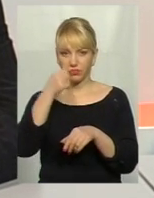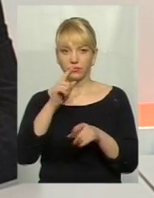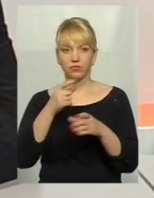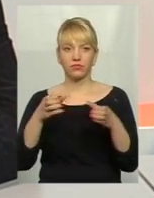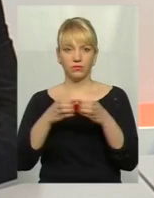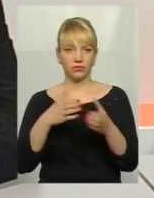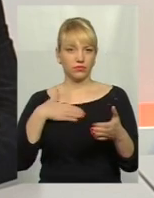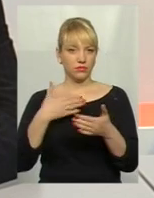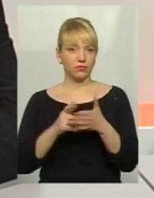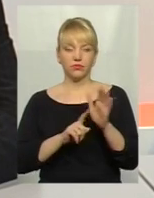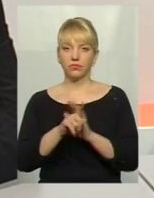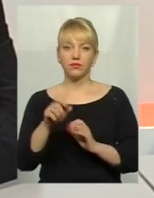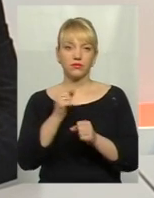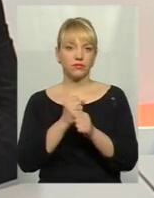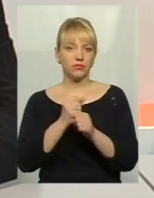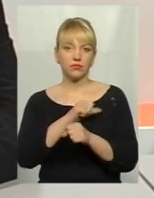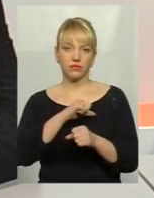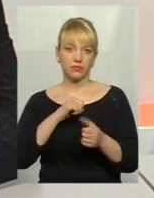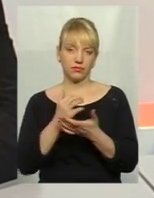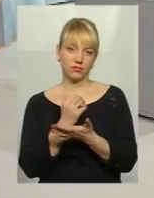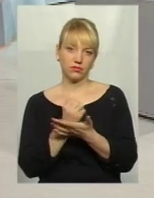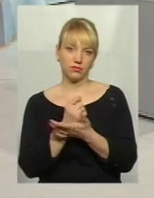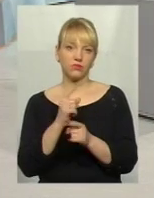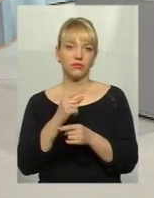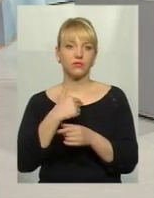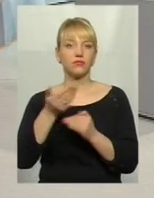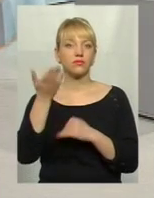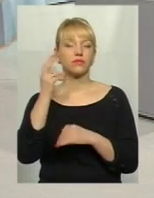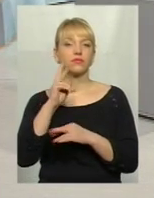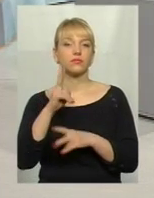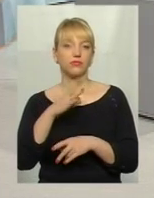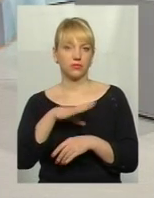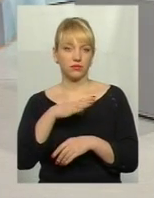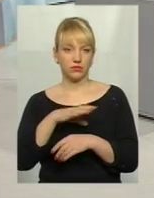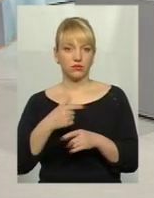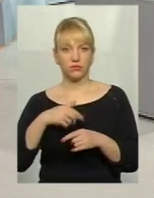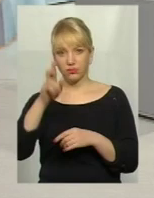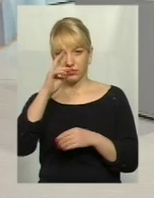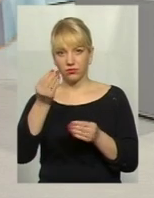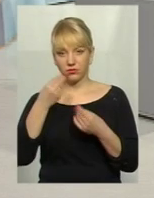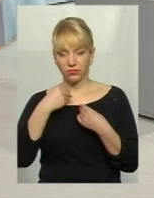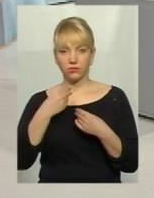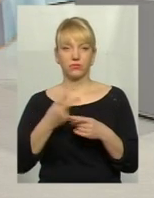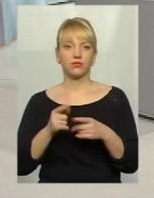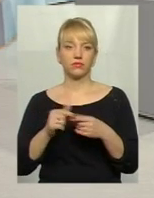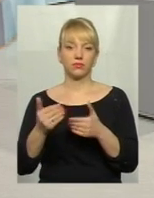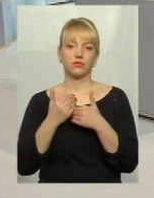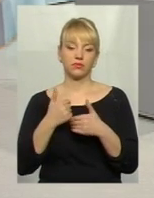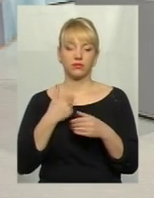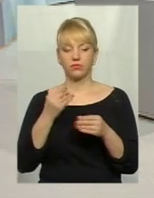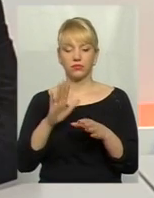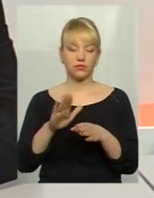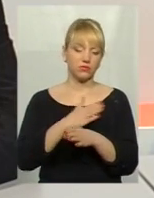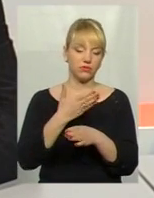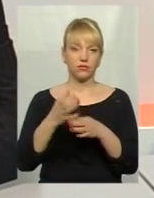дуже активно почали працювати над своїми доходами. Раніше ми як чекали? Держава давала дотацію і відтоді по факту ми її просто